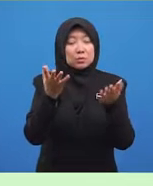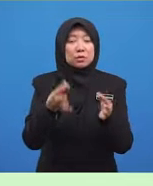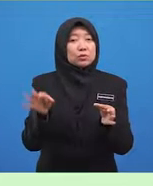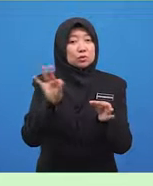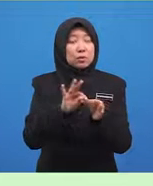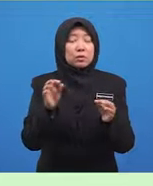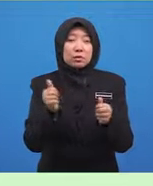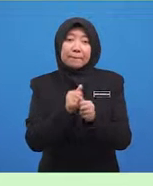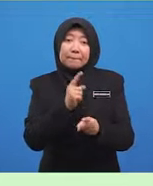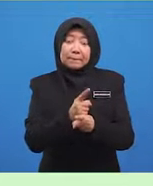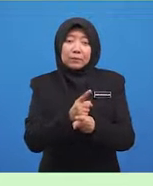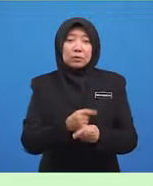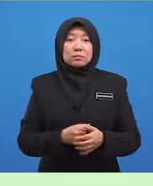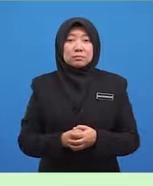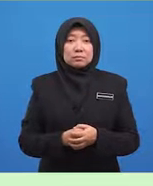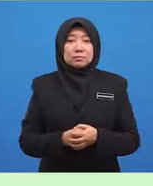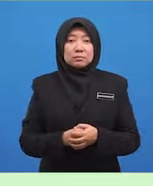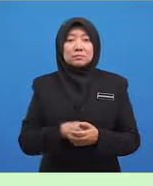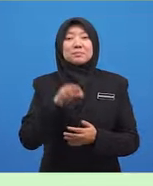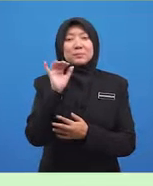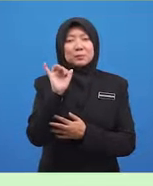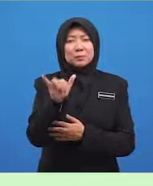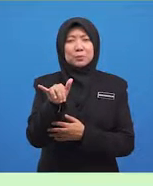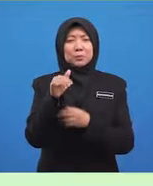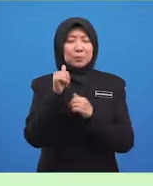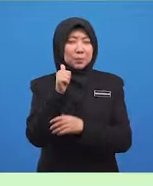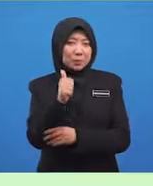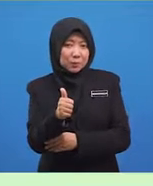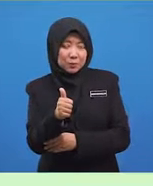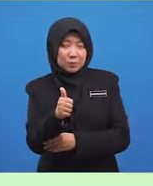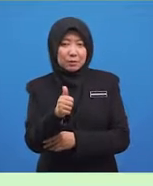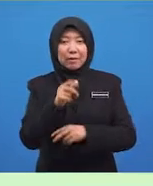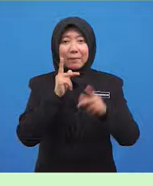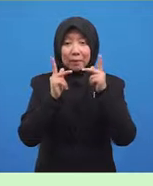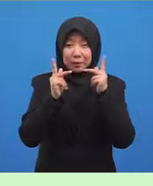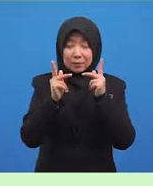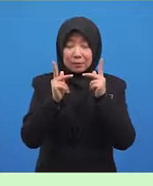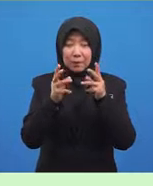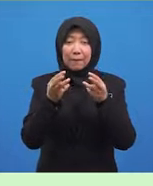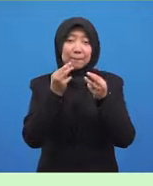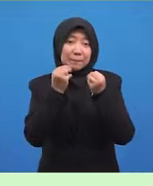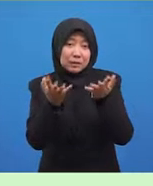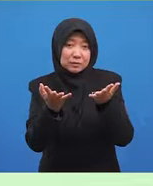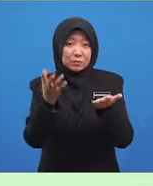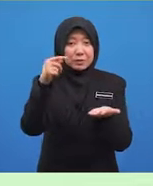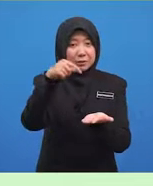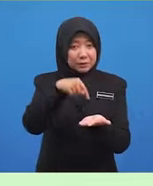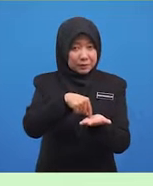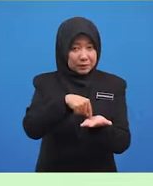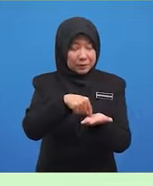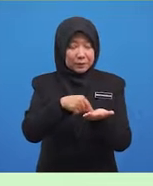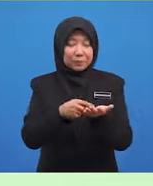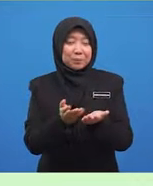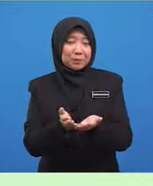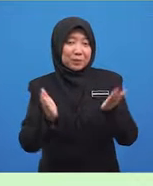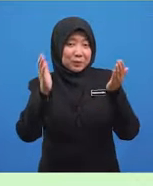dan tepat? Ya, bagus sekali. Kata majmuk daripada gambar tersebut ialah